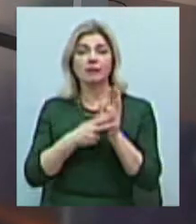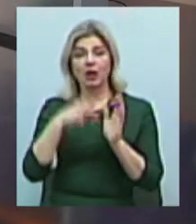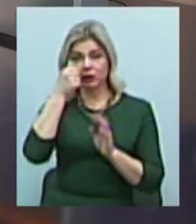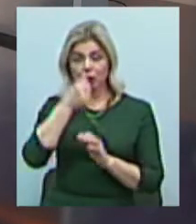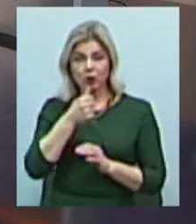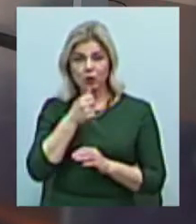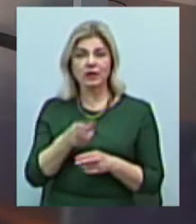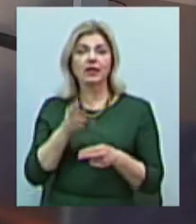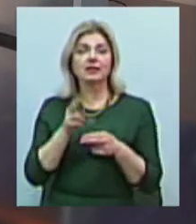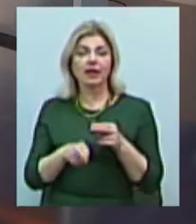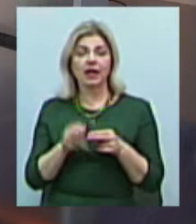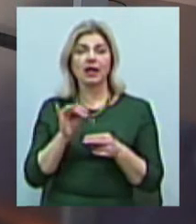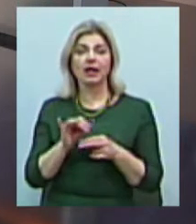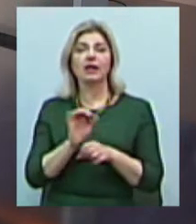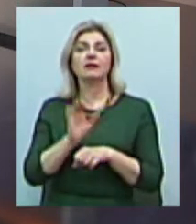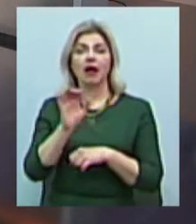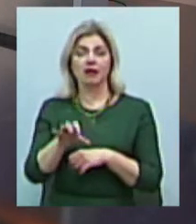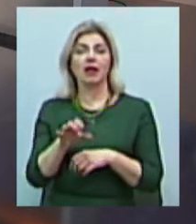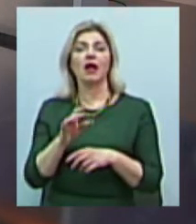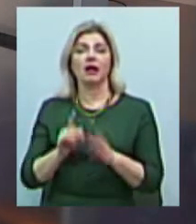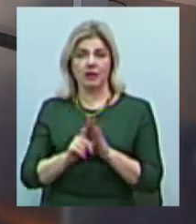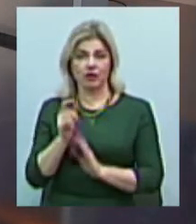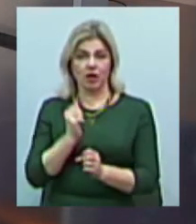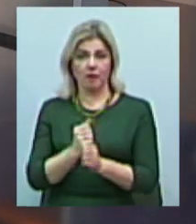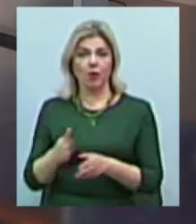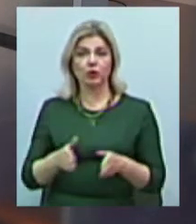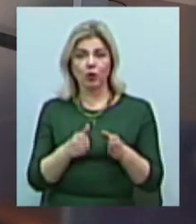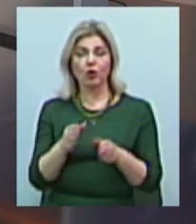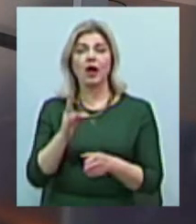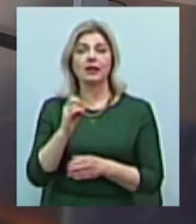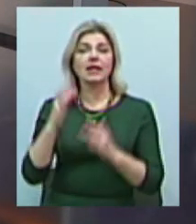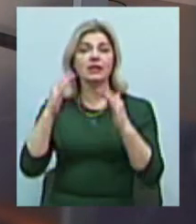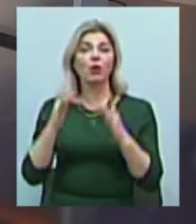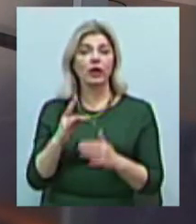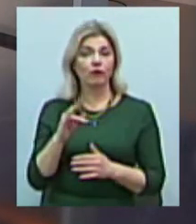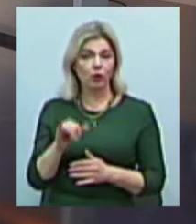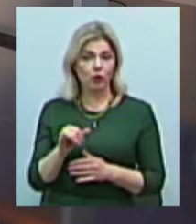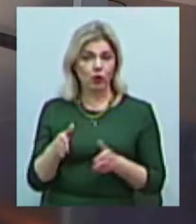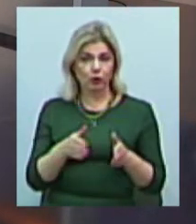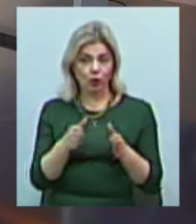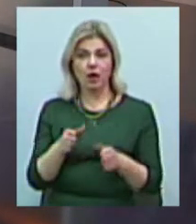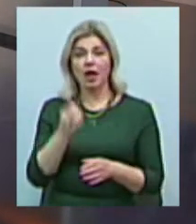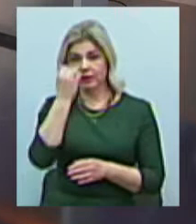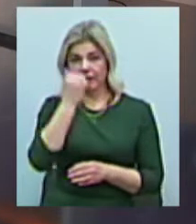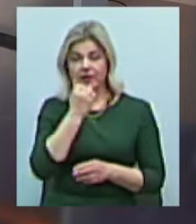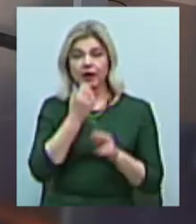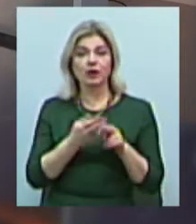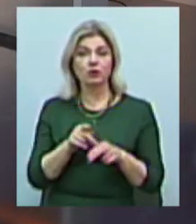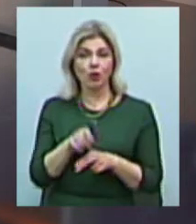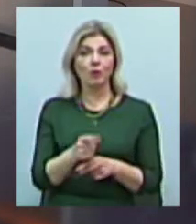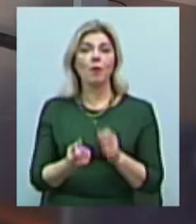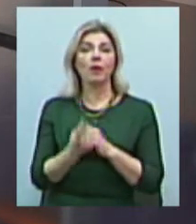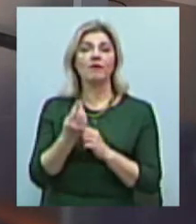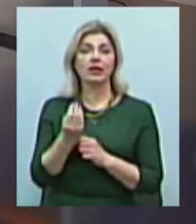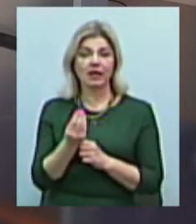закінчили і здали, ввели в експлуатацію дорогу Т-1508 на Снігурівку. Завдяки цьому з'явилися робочі